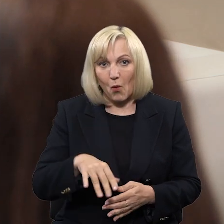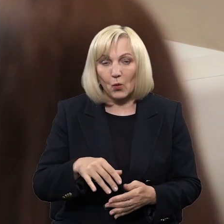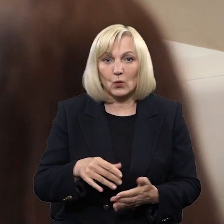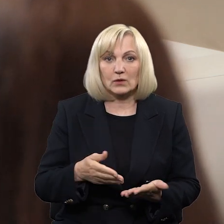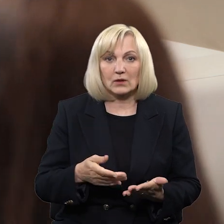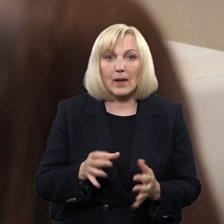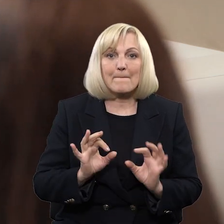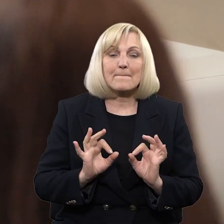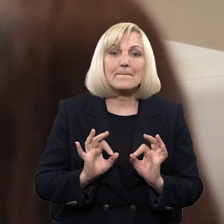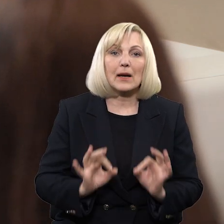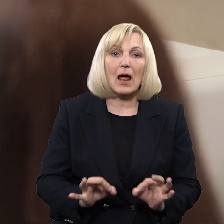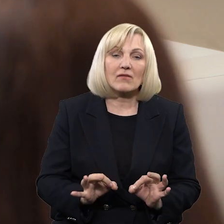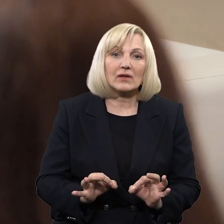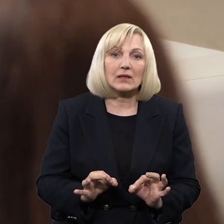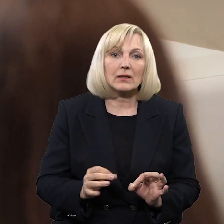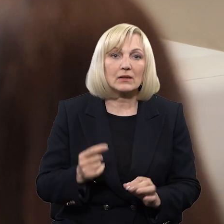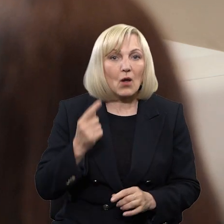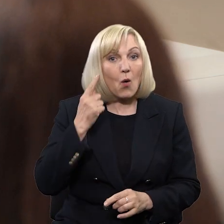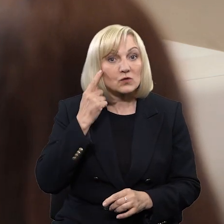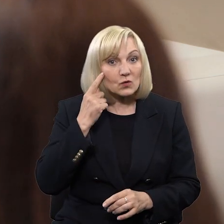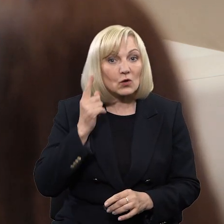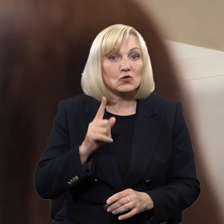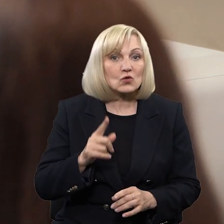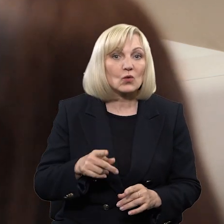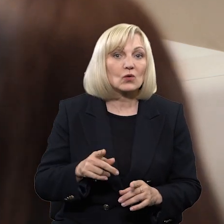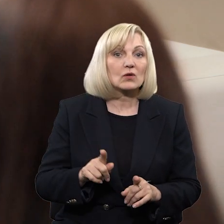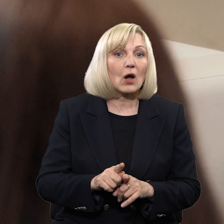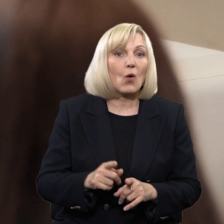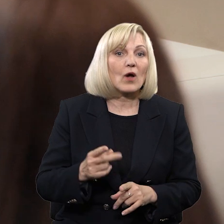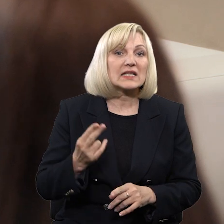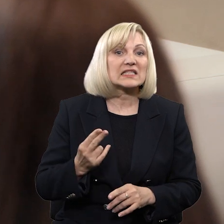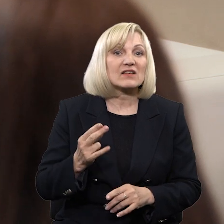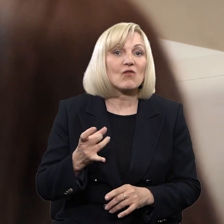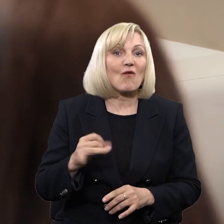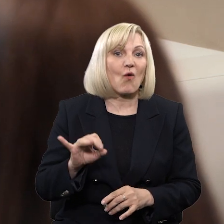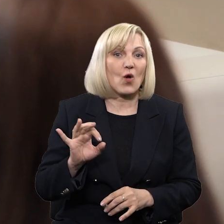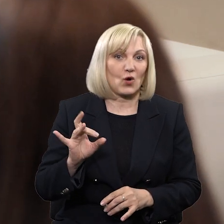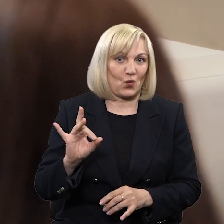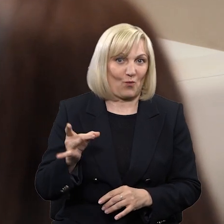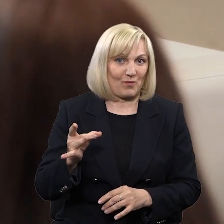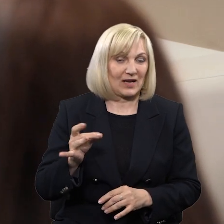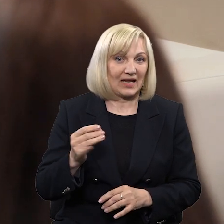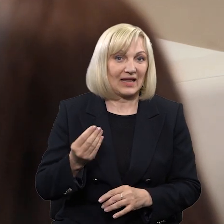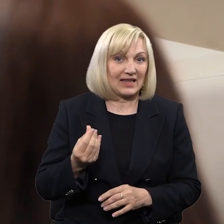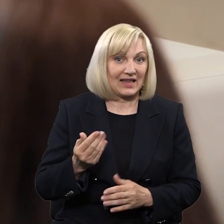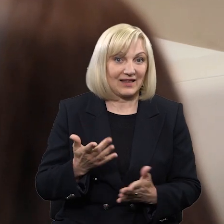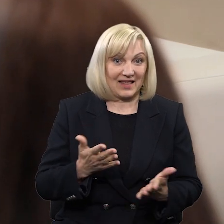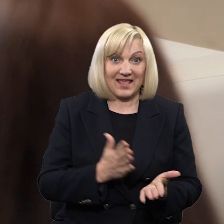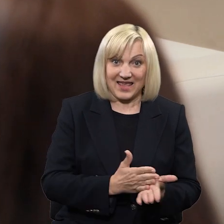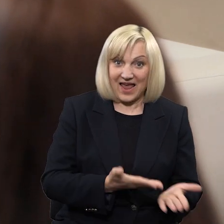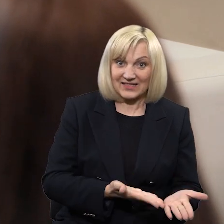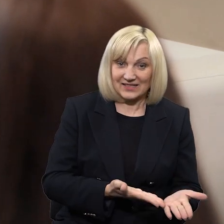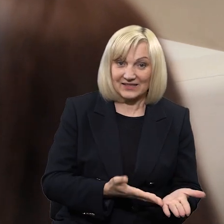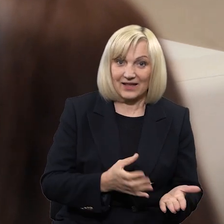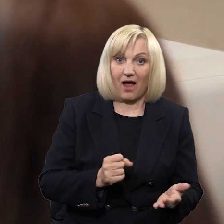не могут правильно Осознать что такое вот эта цифровой рубль деньги которые вроде